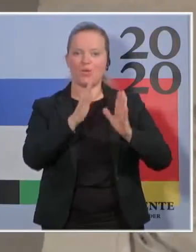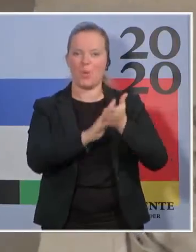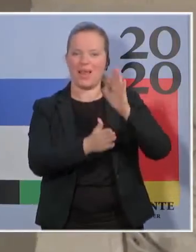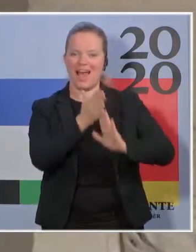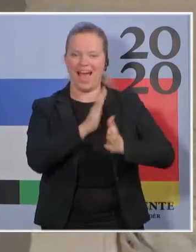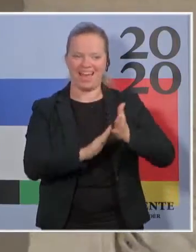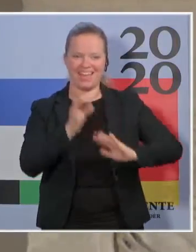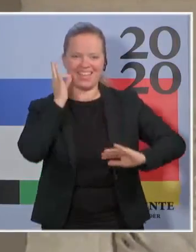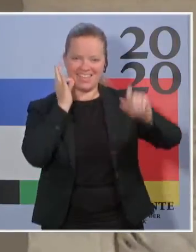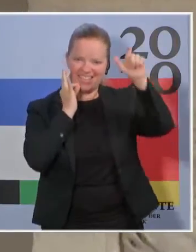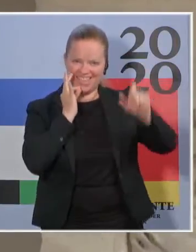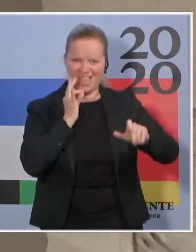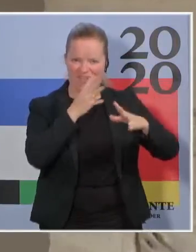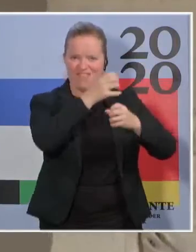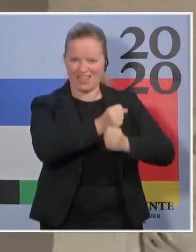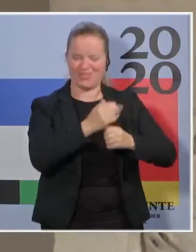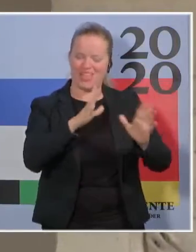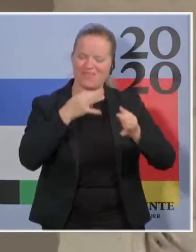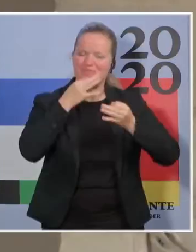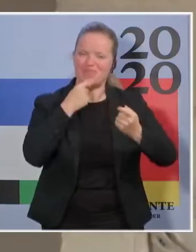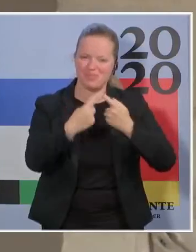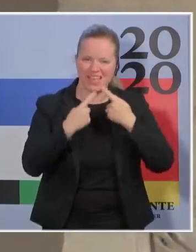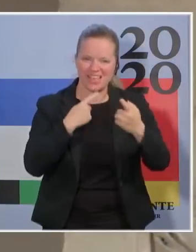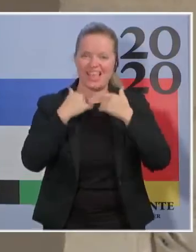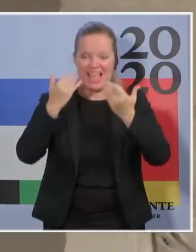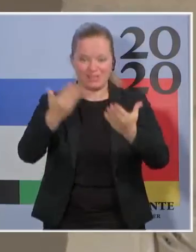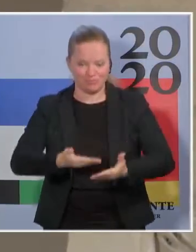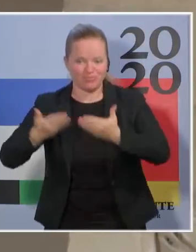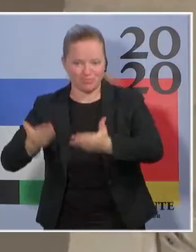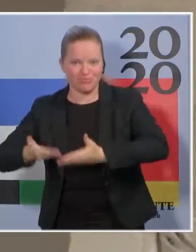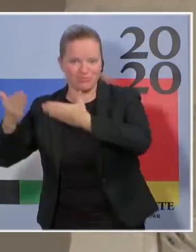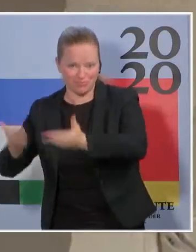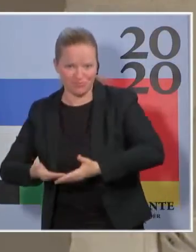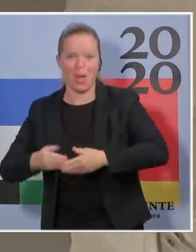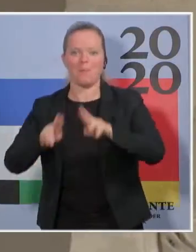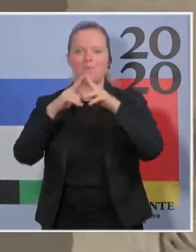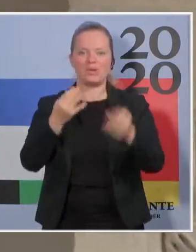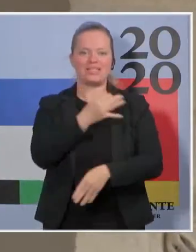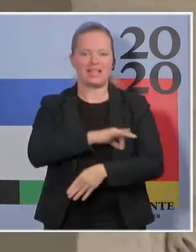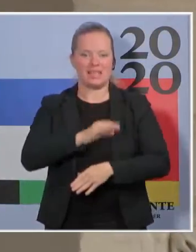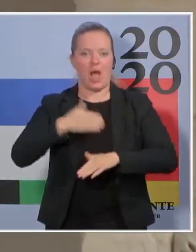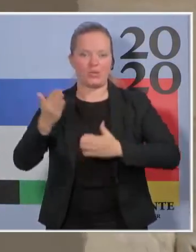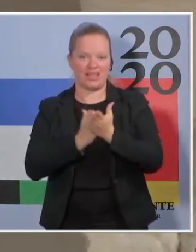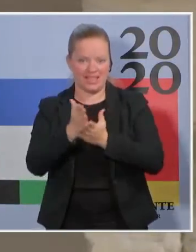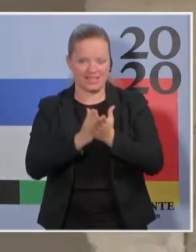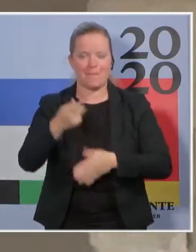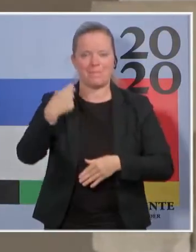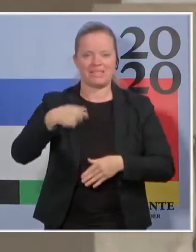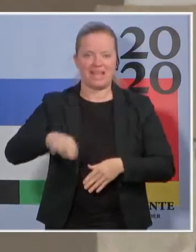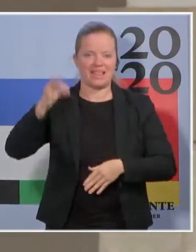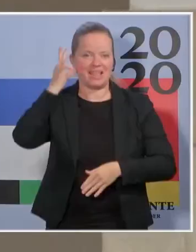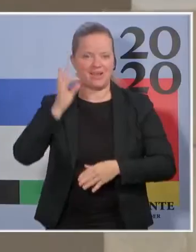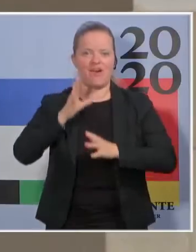unserem Podiumsgespräch. Ich darf auf die Bühne bitten und bitte Sie um einen herzlichen Applaus für Bundeskanzlerin außer Dienst und Präsidentin